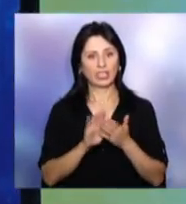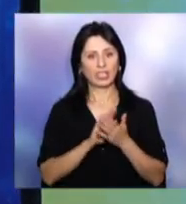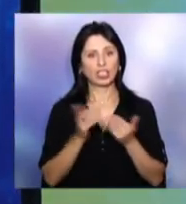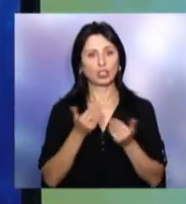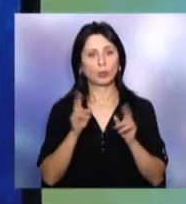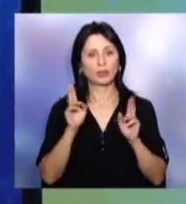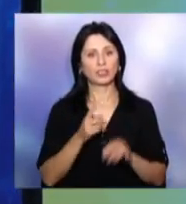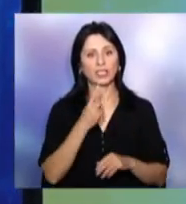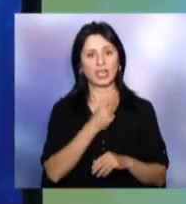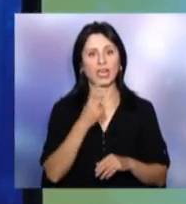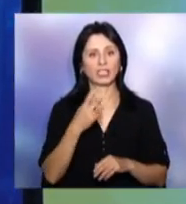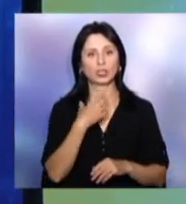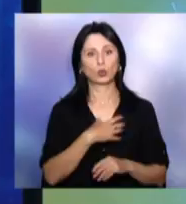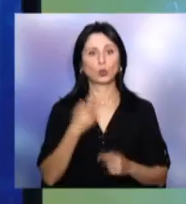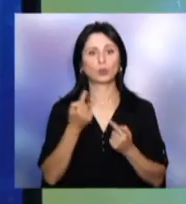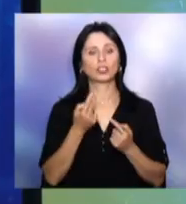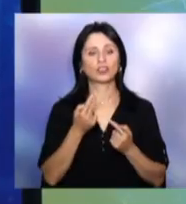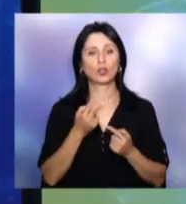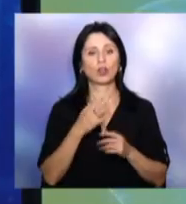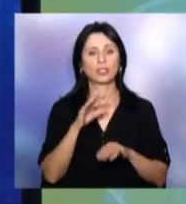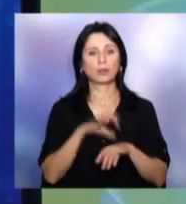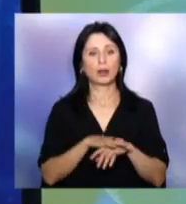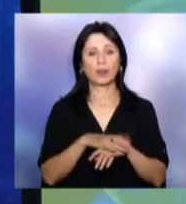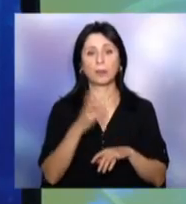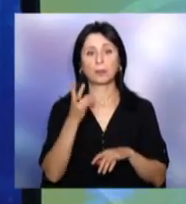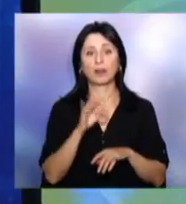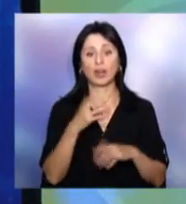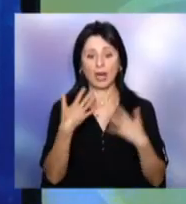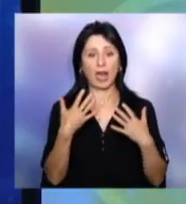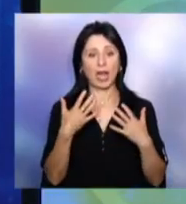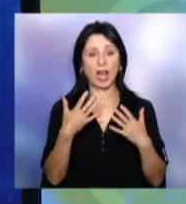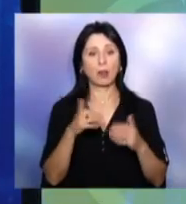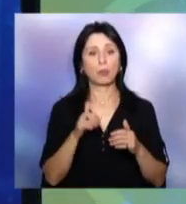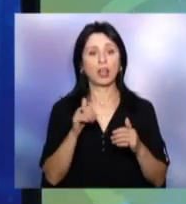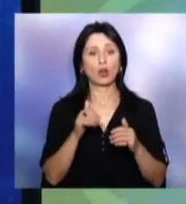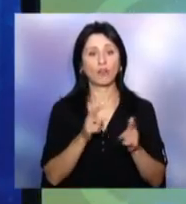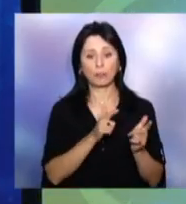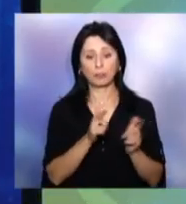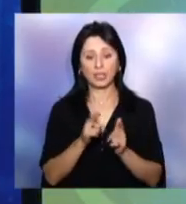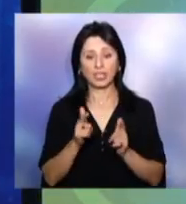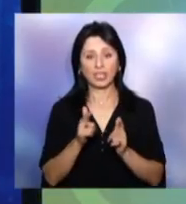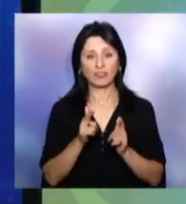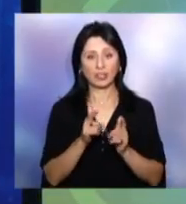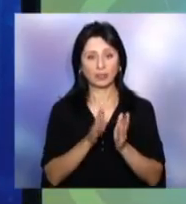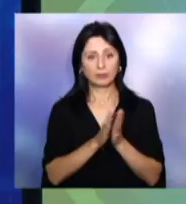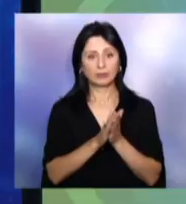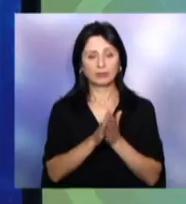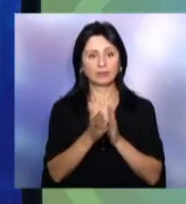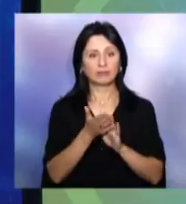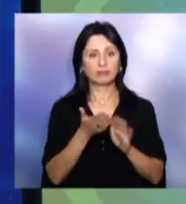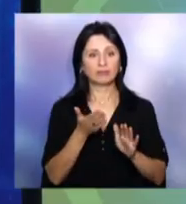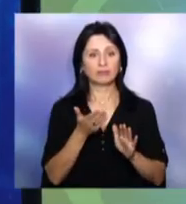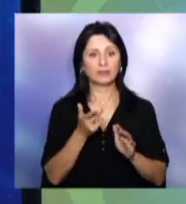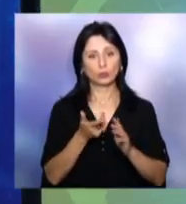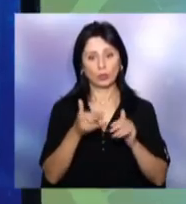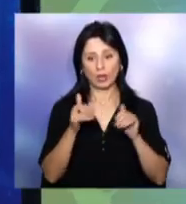ცხოვრების წესის ერთ-ერთი უმნიშვნელოვანესი ფაქტორია. მაგრამ ხელები როგორ უნდა მოვიმზადოთ, მოვიწესრიგოთ განსაკუთრებით მაშინ,